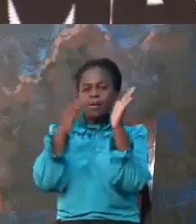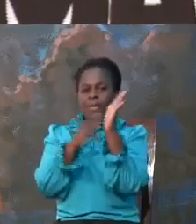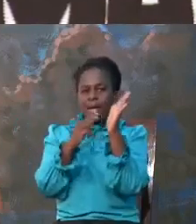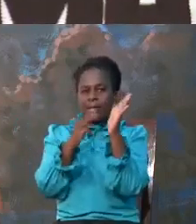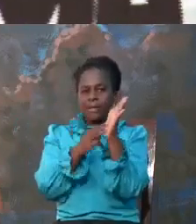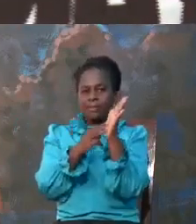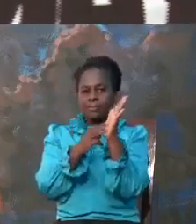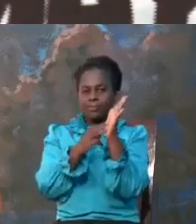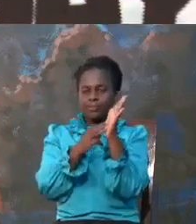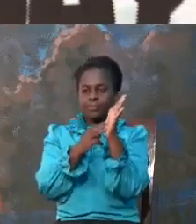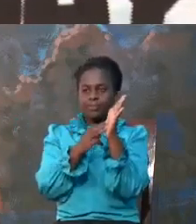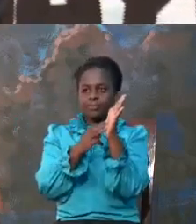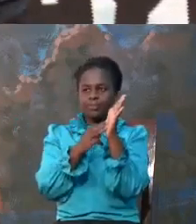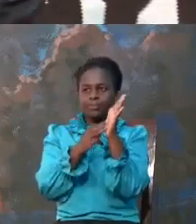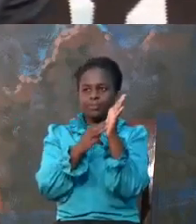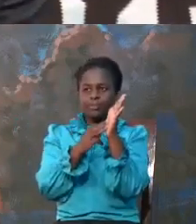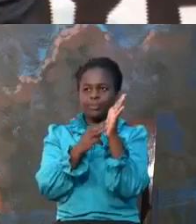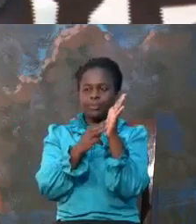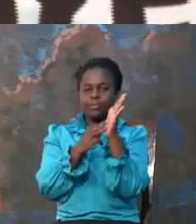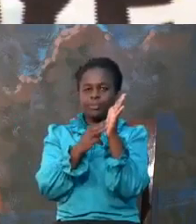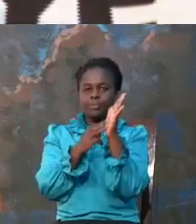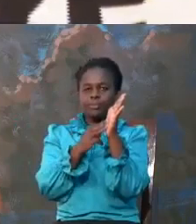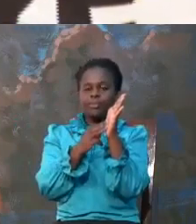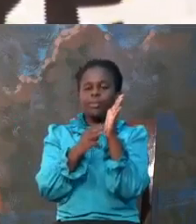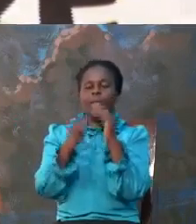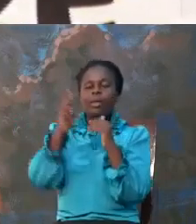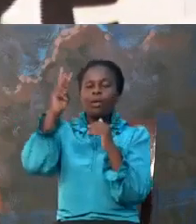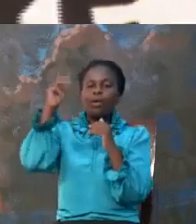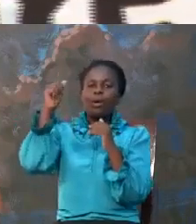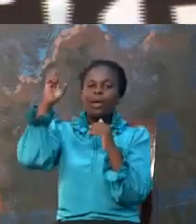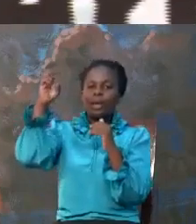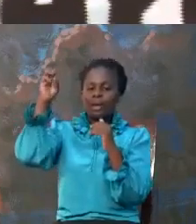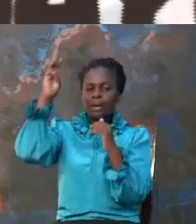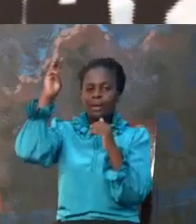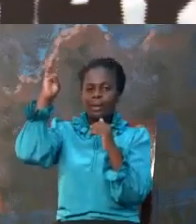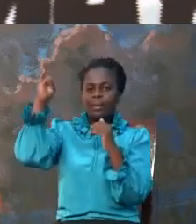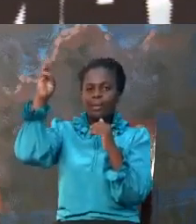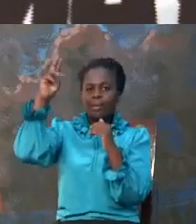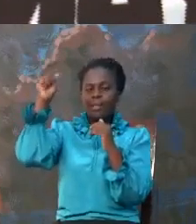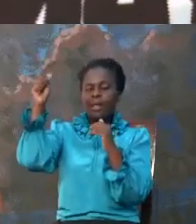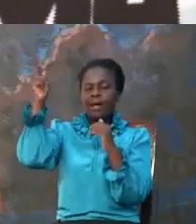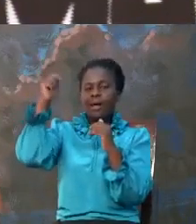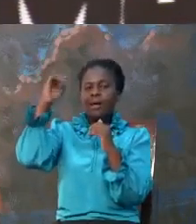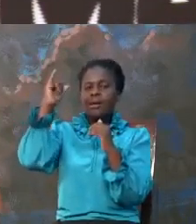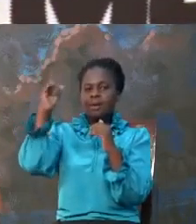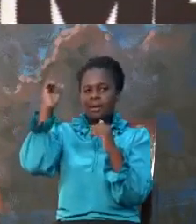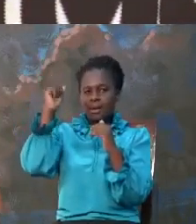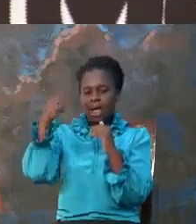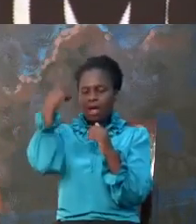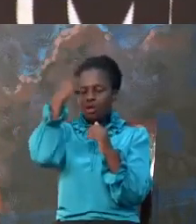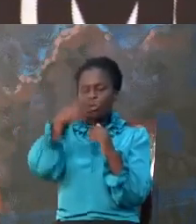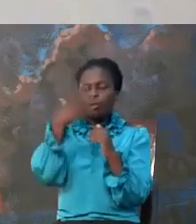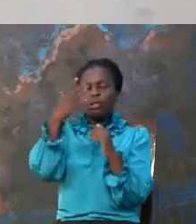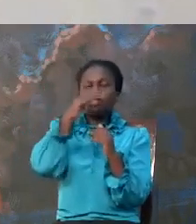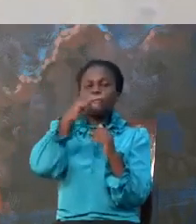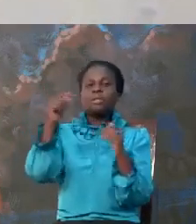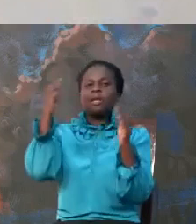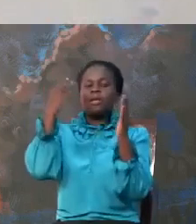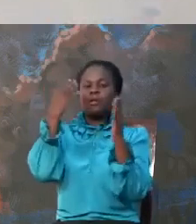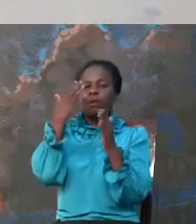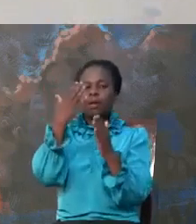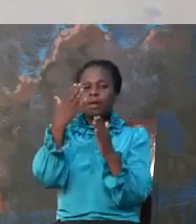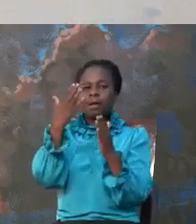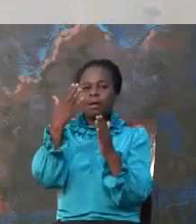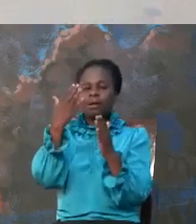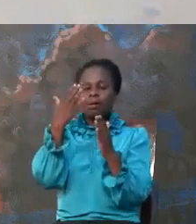Waebrania sura ile ya 8 na mstari wa kwanza hata mstari huu wa 5. Na